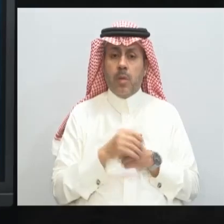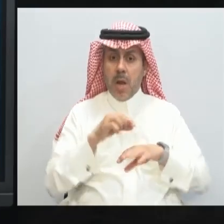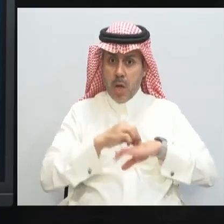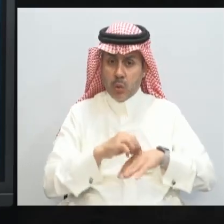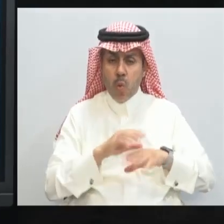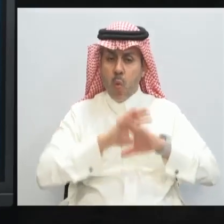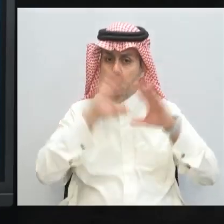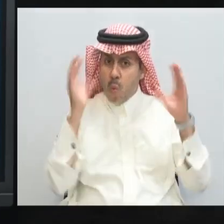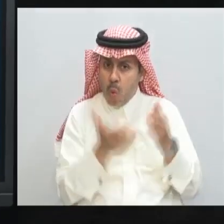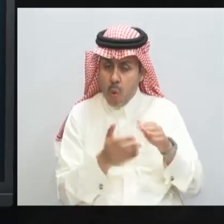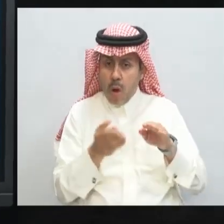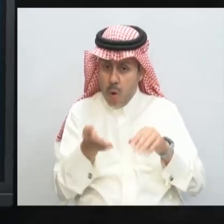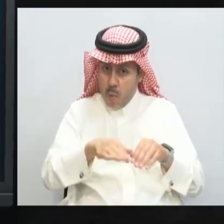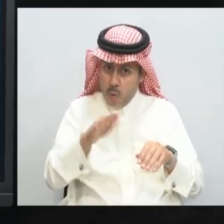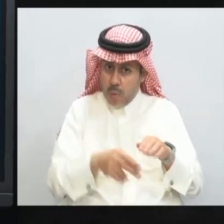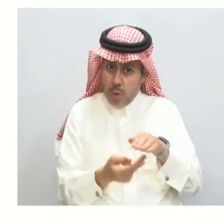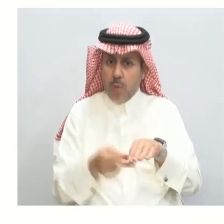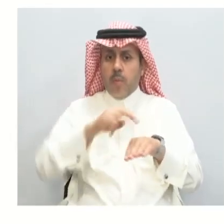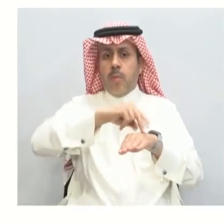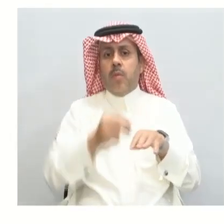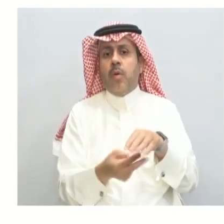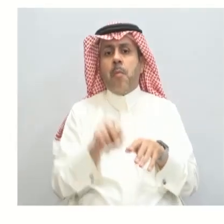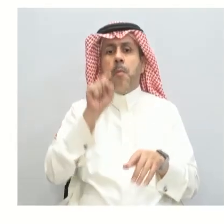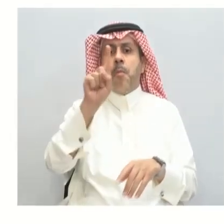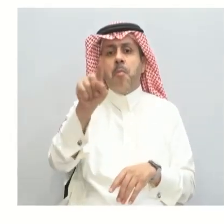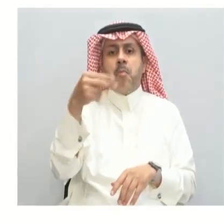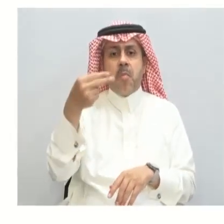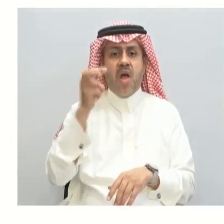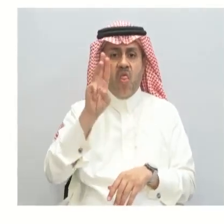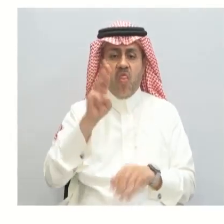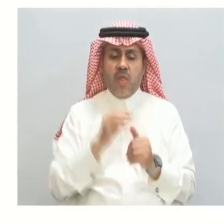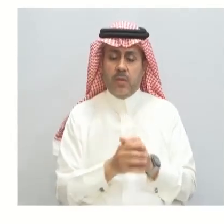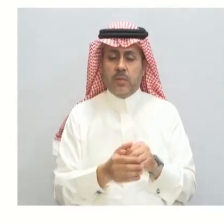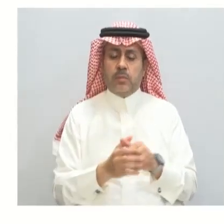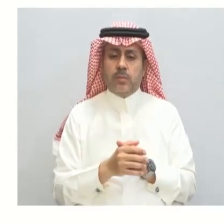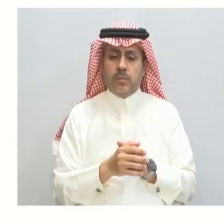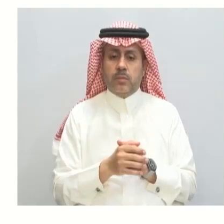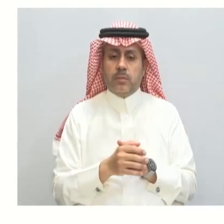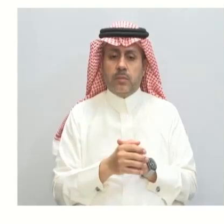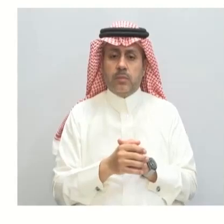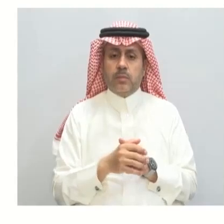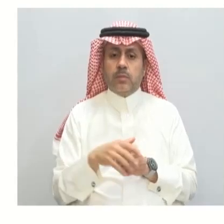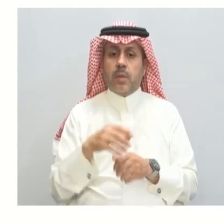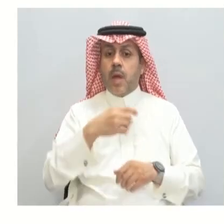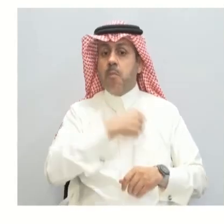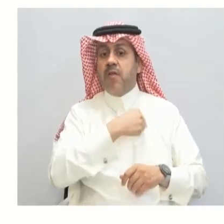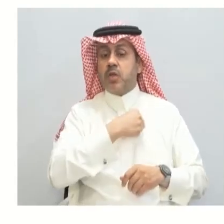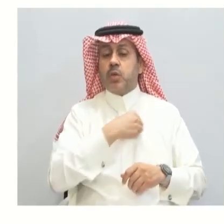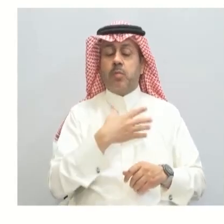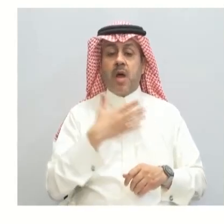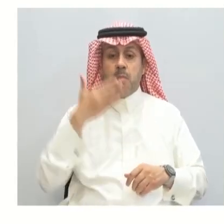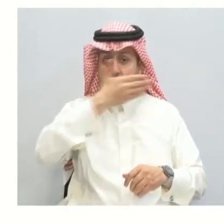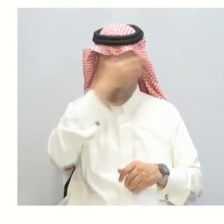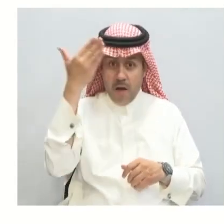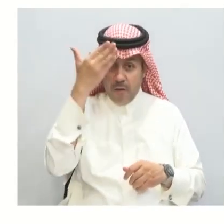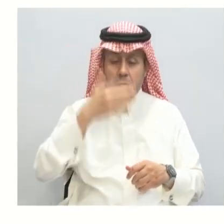قبورهم ثم ياتي بعد ذلك تاتي الايه يقول الله عز وجل وحصل ما في الصدور اي استخرج الله عز وجل ما